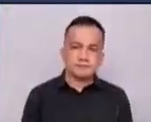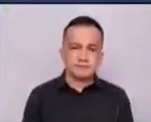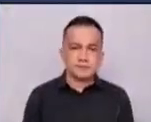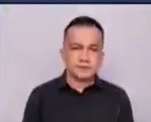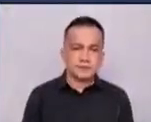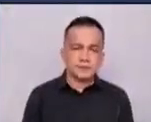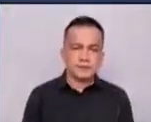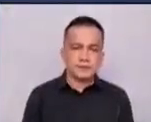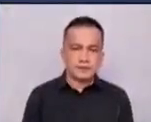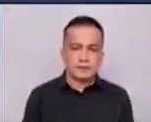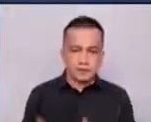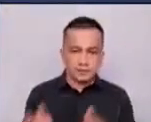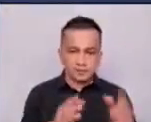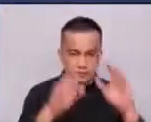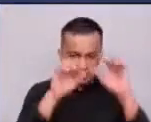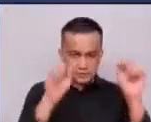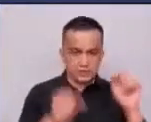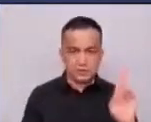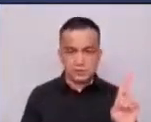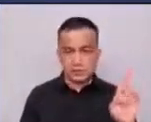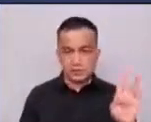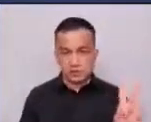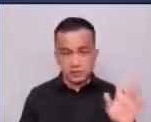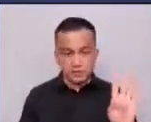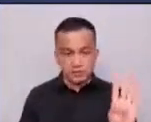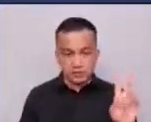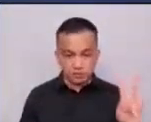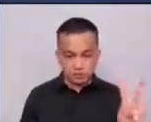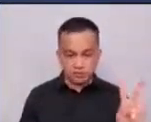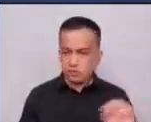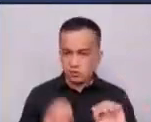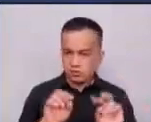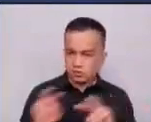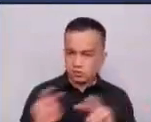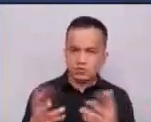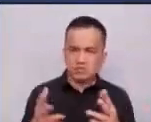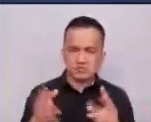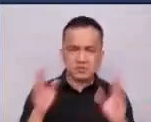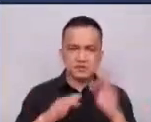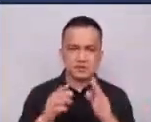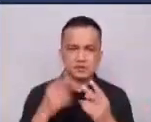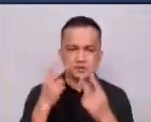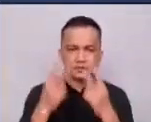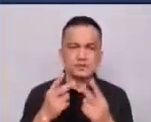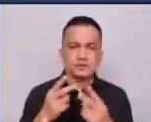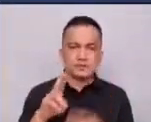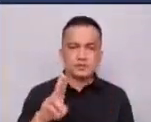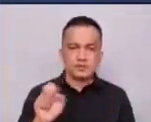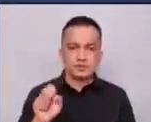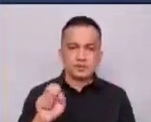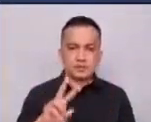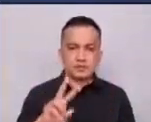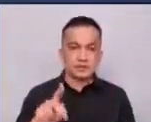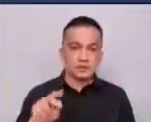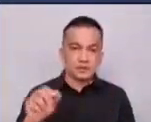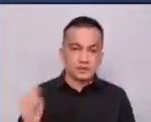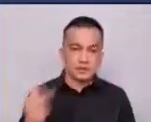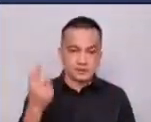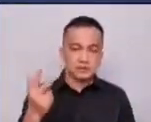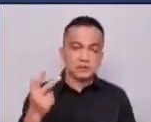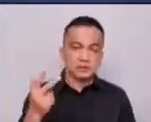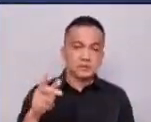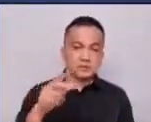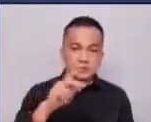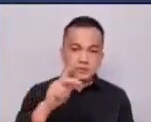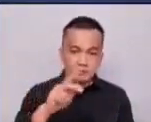Pangulong Ferdinand R. Marcos Jr. walang nakikitang problema sa pagbisita ni U.S. Vice President Kamala Harris sa Palawan.